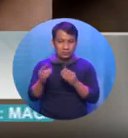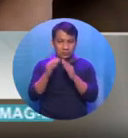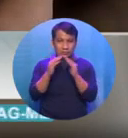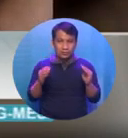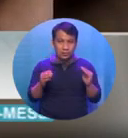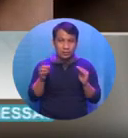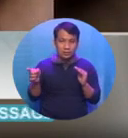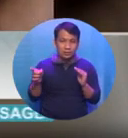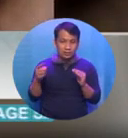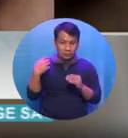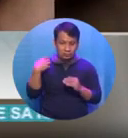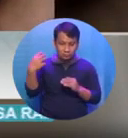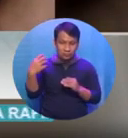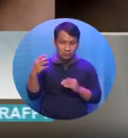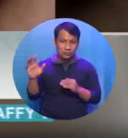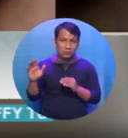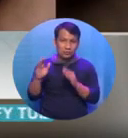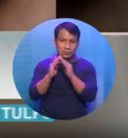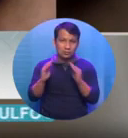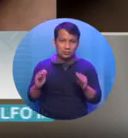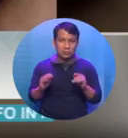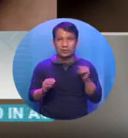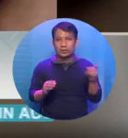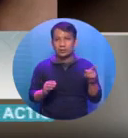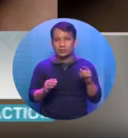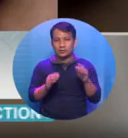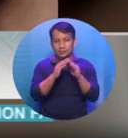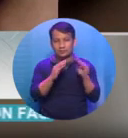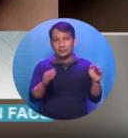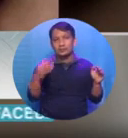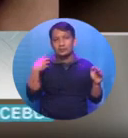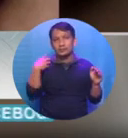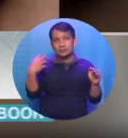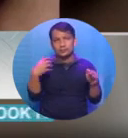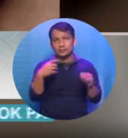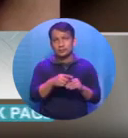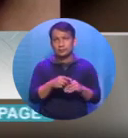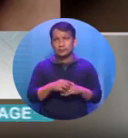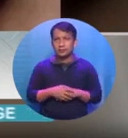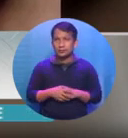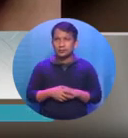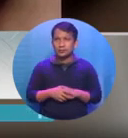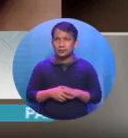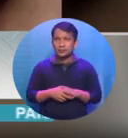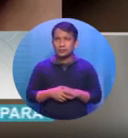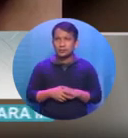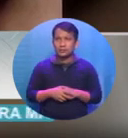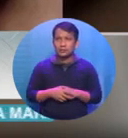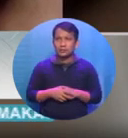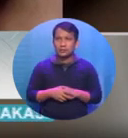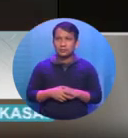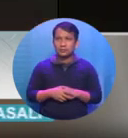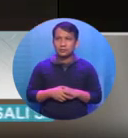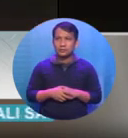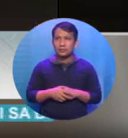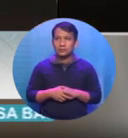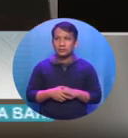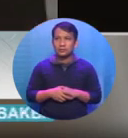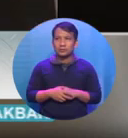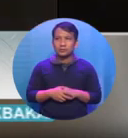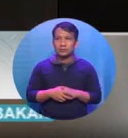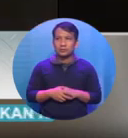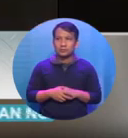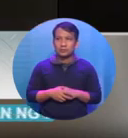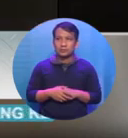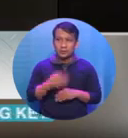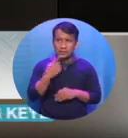ng amo niya. Amo niya po ito, sir? Opo, yung nagpasa sir, yung kasamahan niya, tapos nag-burn yan sa